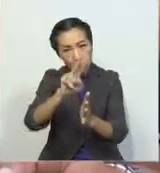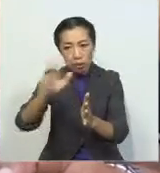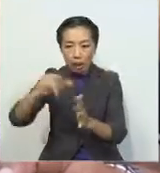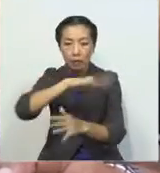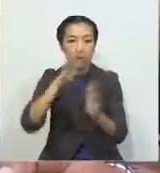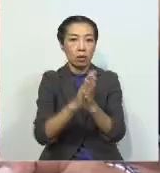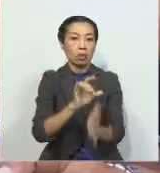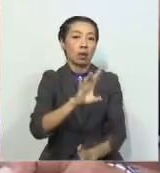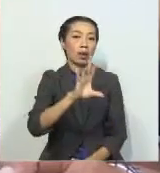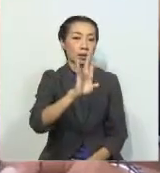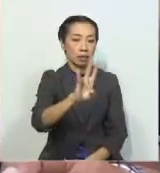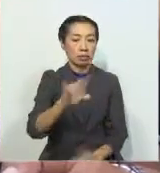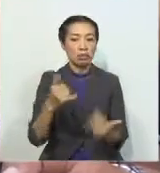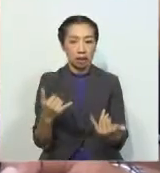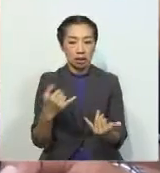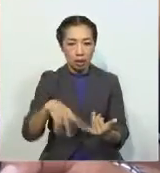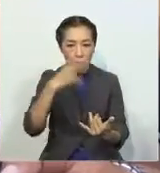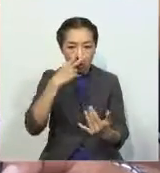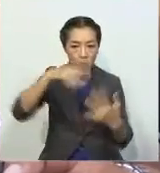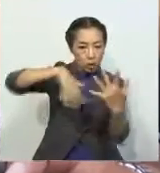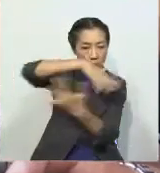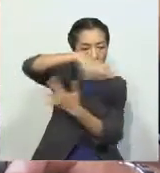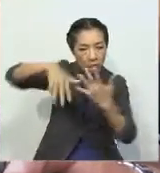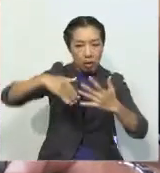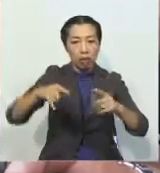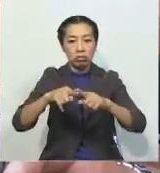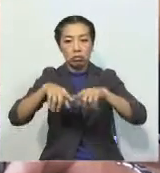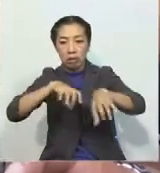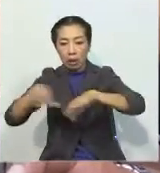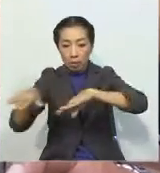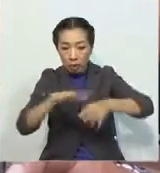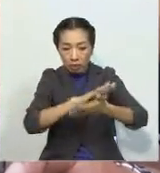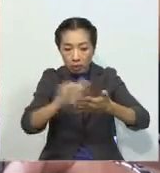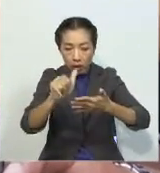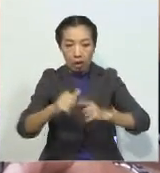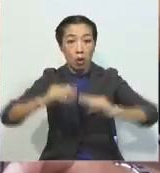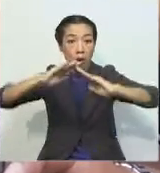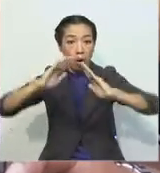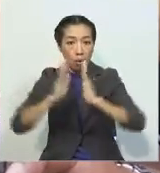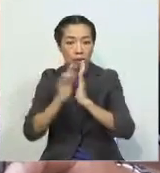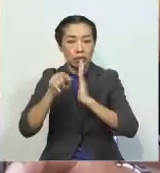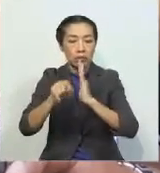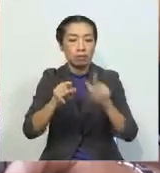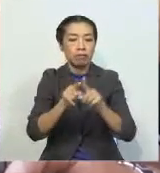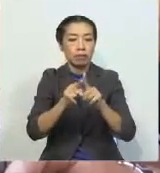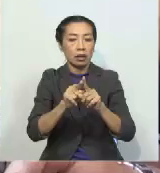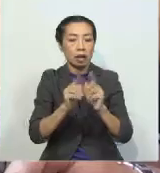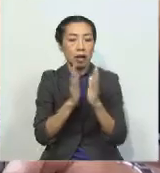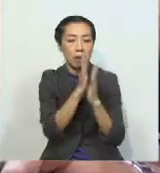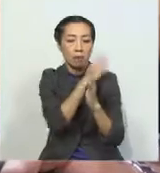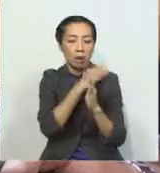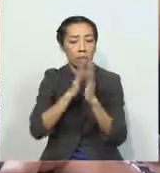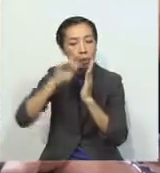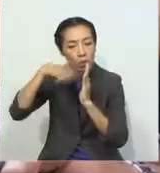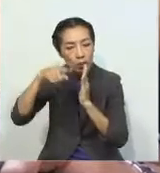ขณะนี้ได้ดูแลเรื่องภูมิทัศน์ความเรียบร้อยนะครับแล้วก็เตรียมการในเรื่องสถานที่ที่จะทำพิธีพ